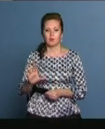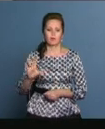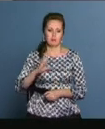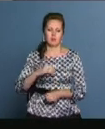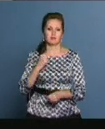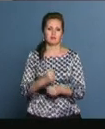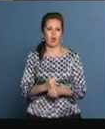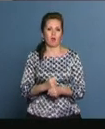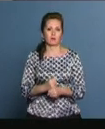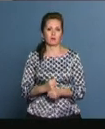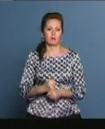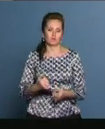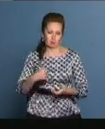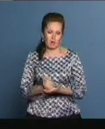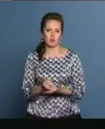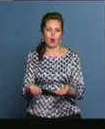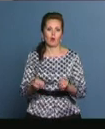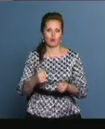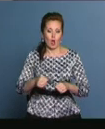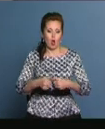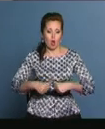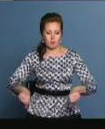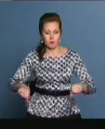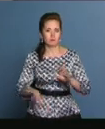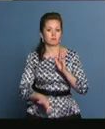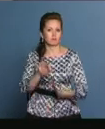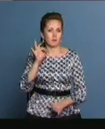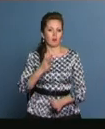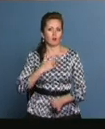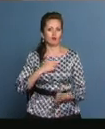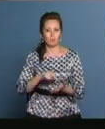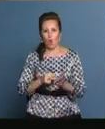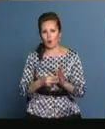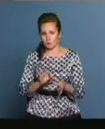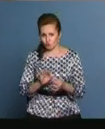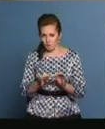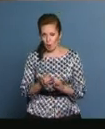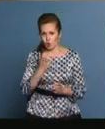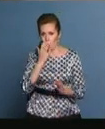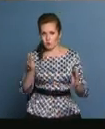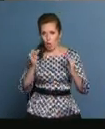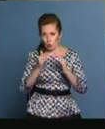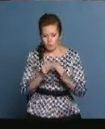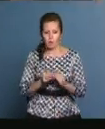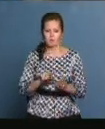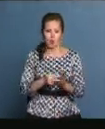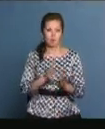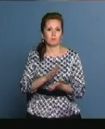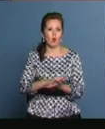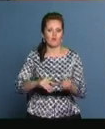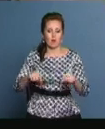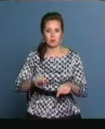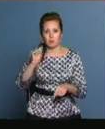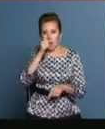сделано такое, принято такое решение комиссии, вот что наш проект. Проект будет продолжен и в этом году. Уже принято